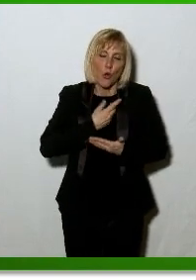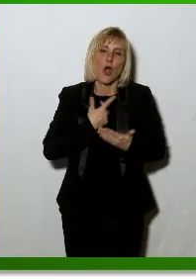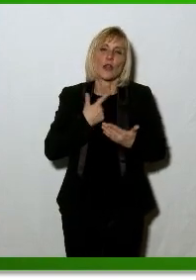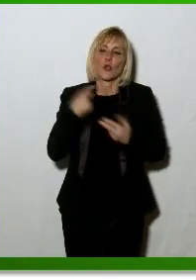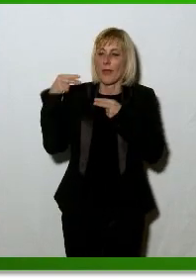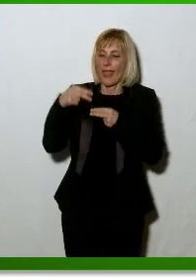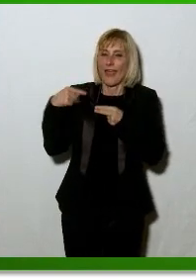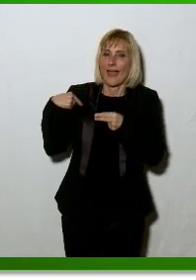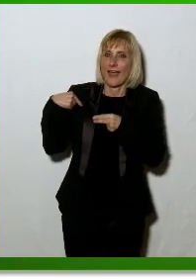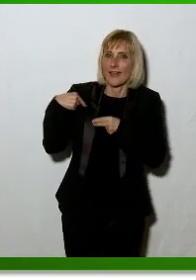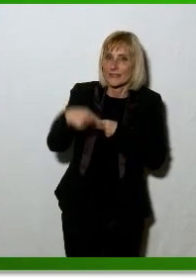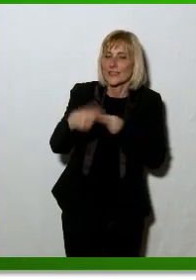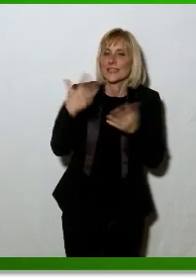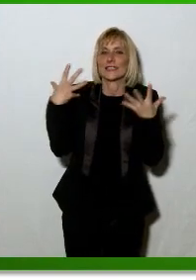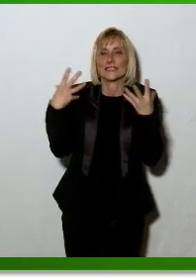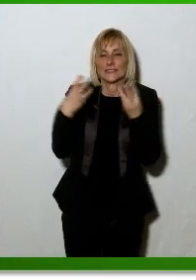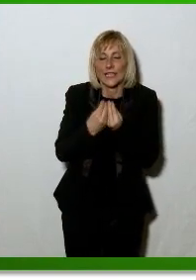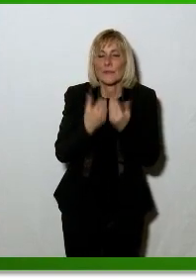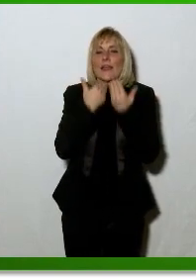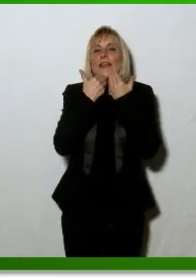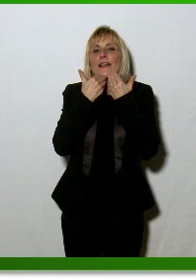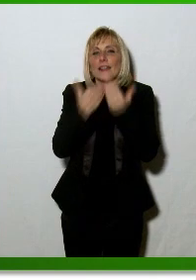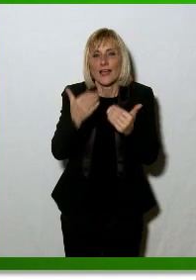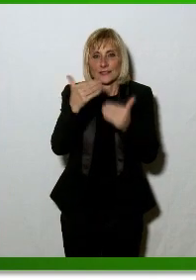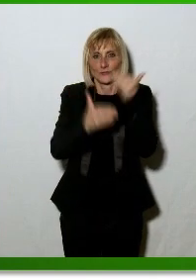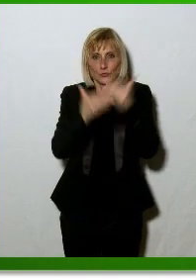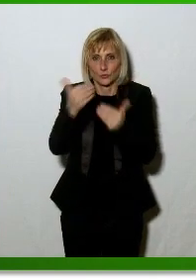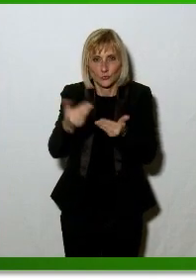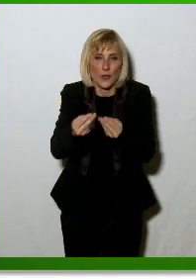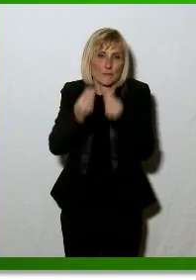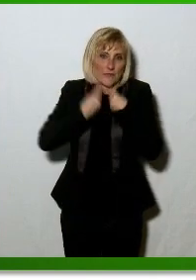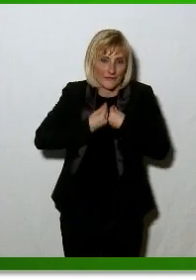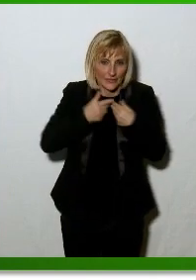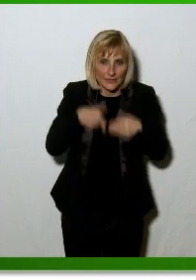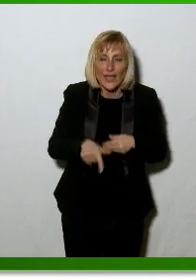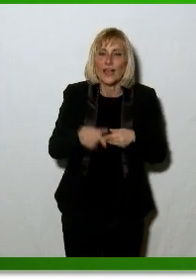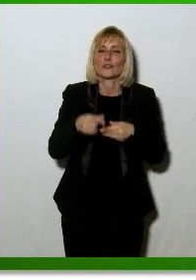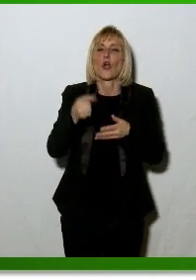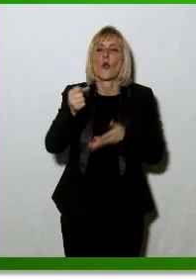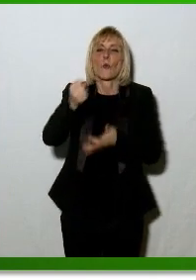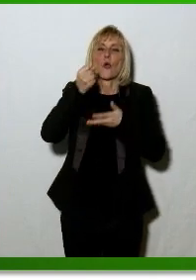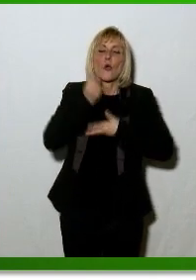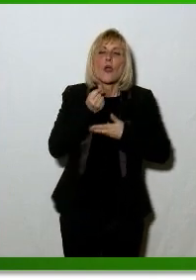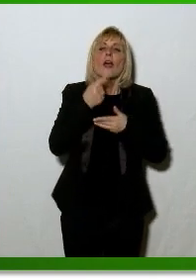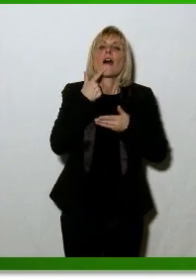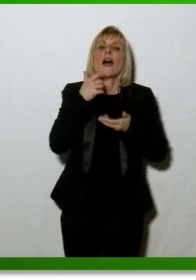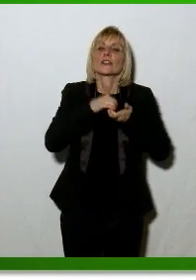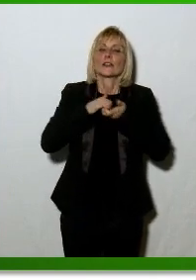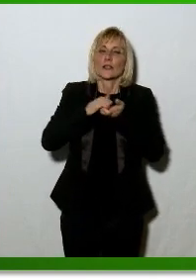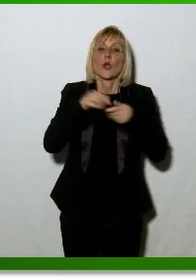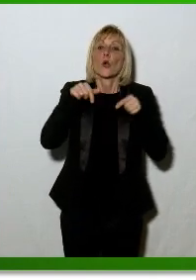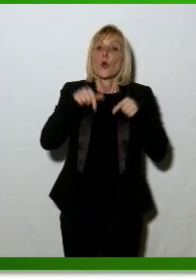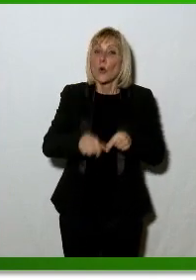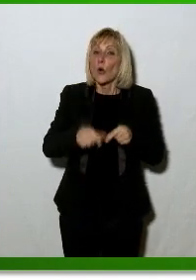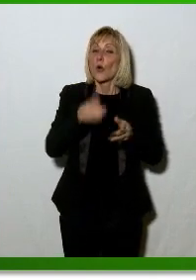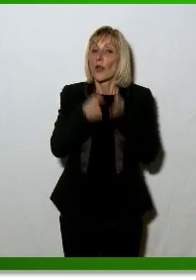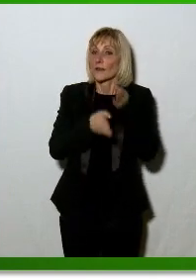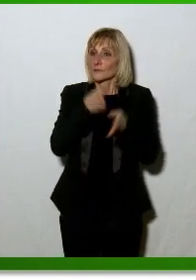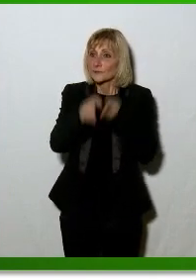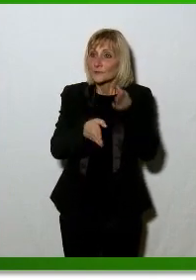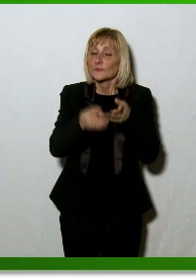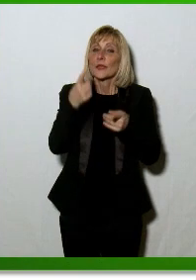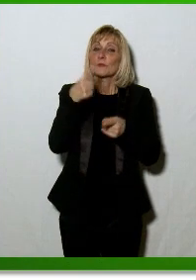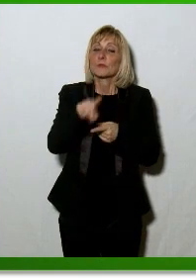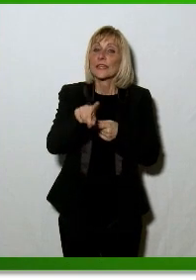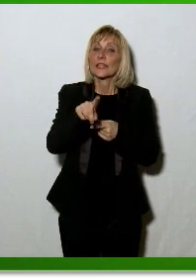grazie alla struttura per quello che mi avete dato per il contributo fornito all'associazione adesso avanti determinati